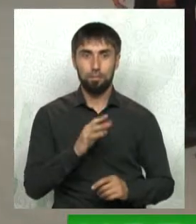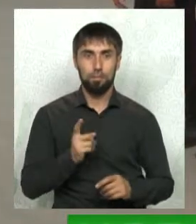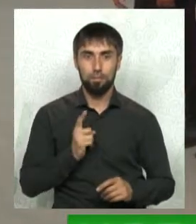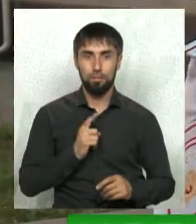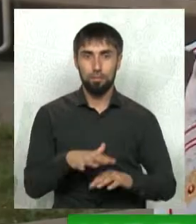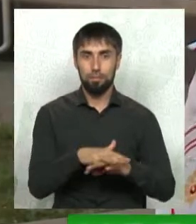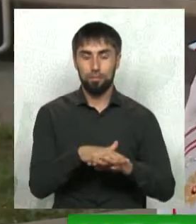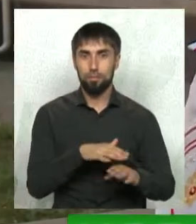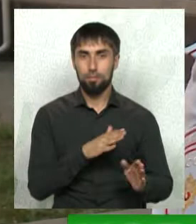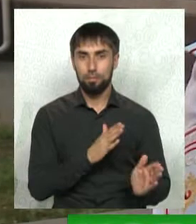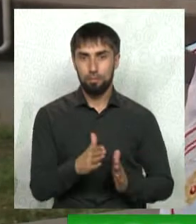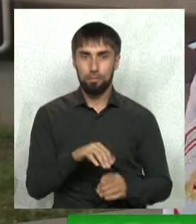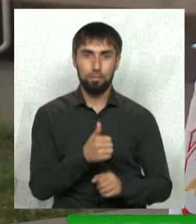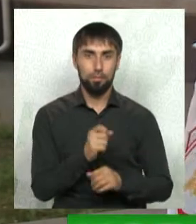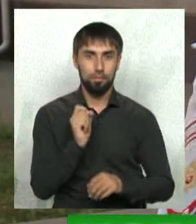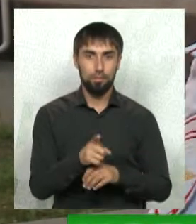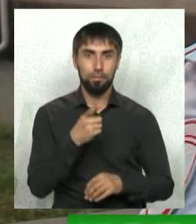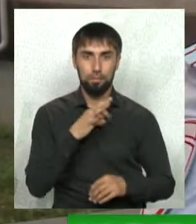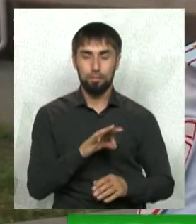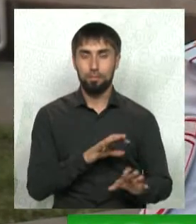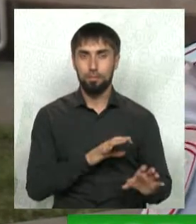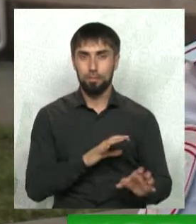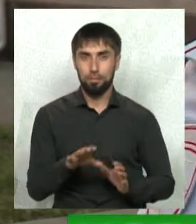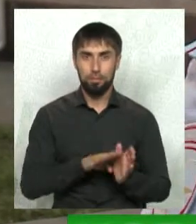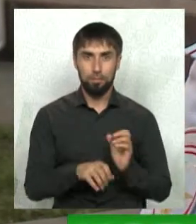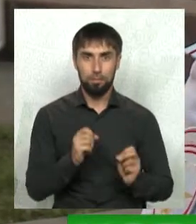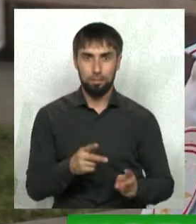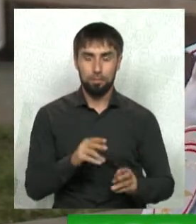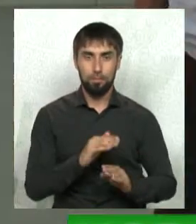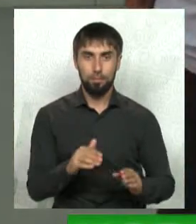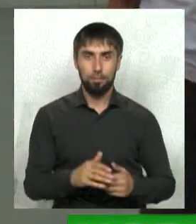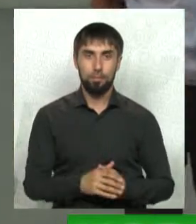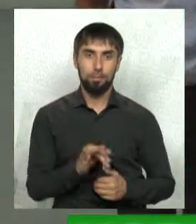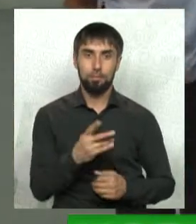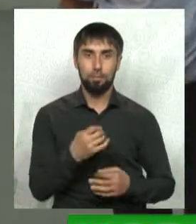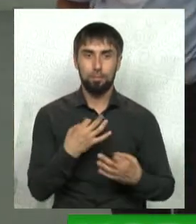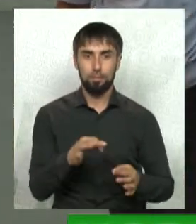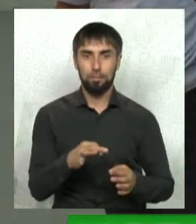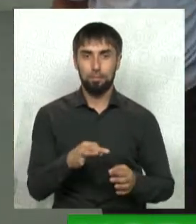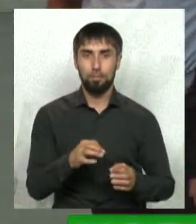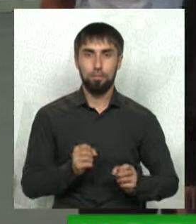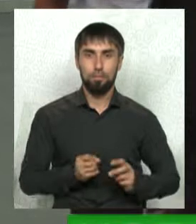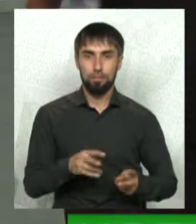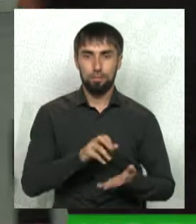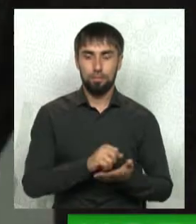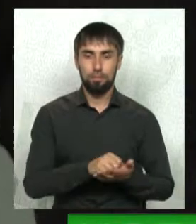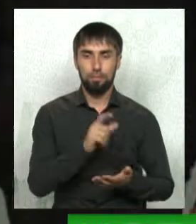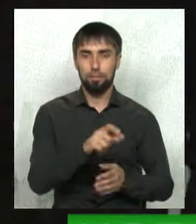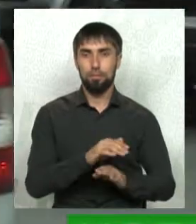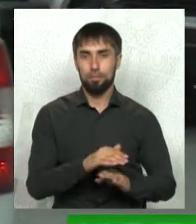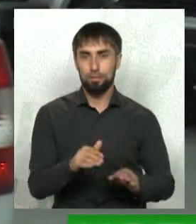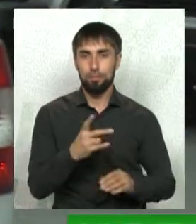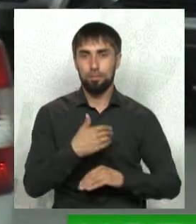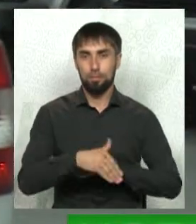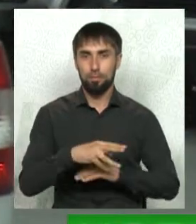общественного порядка. Главная задача сотрудников – обеспечение безопасности детей и недопущение преступных действий самих несовершеннолетних